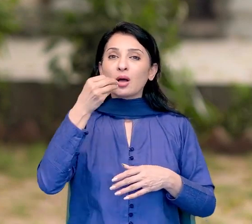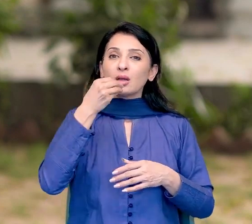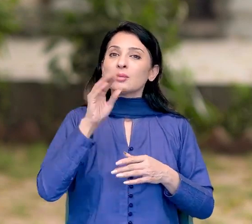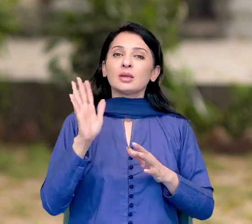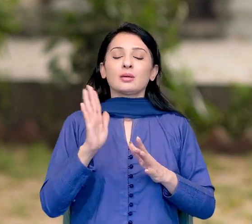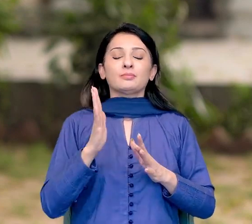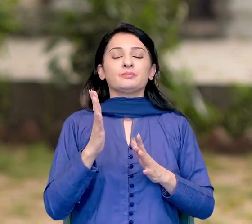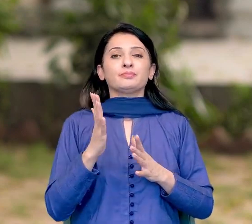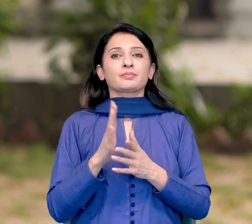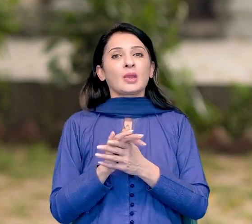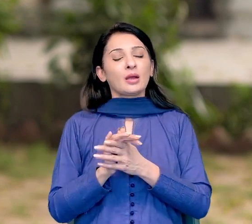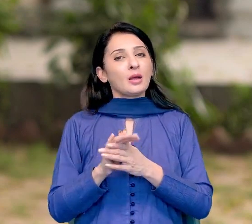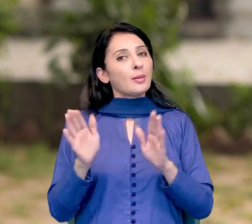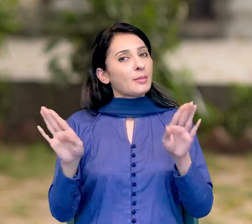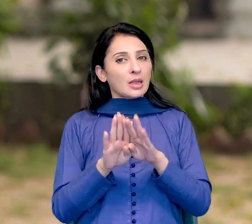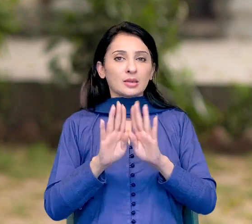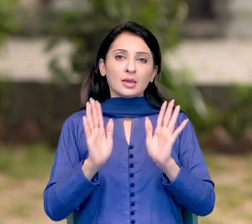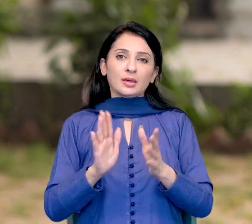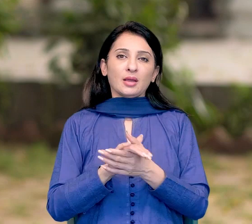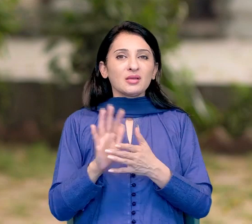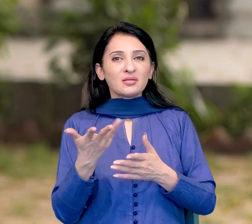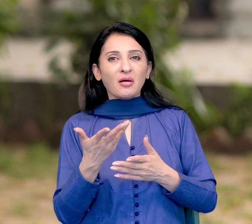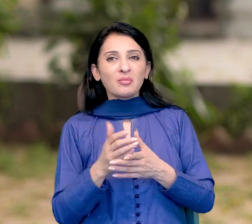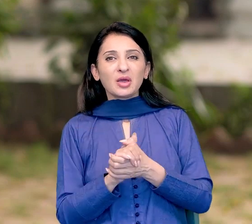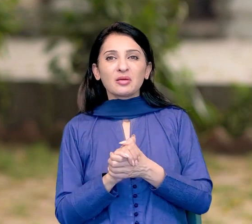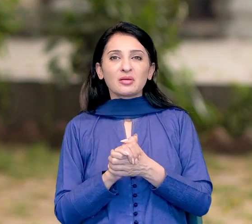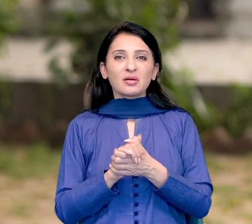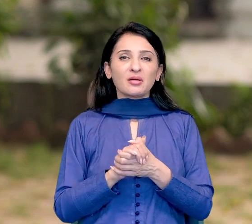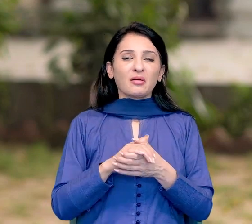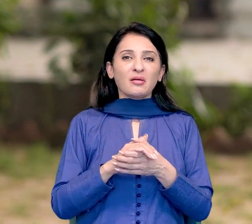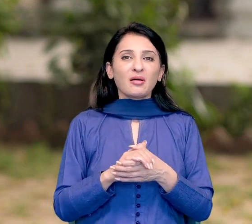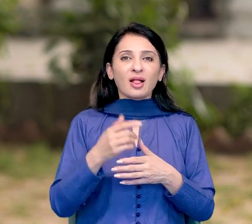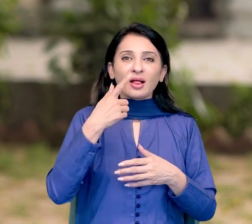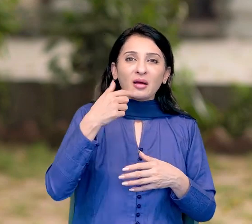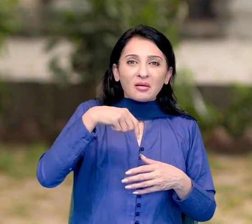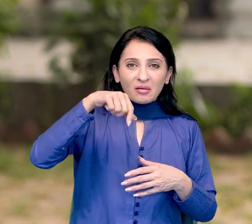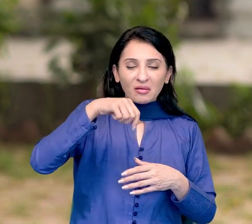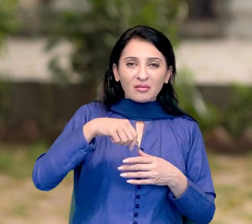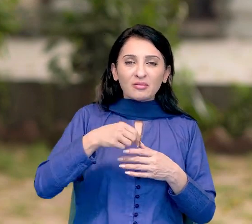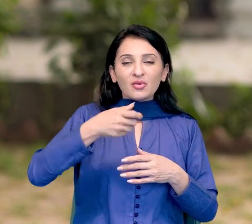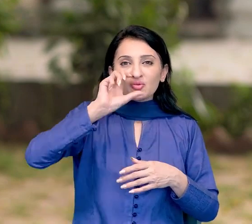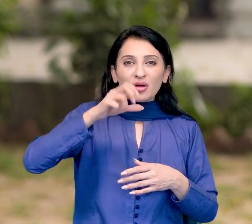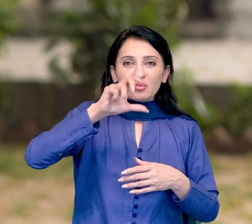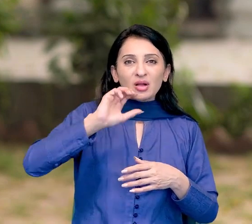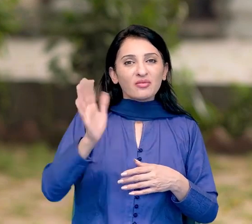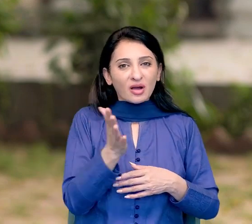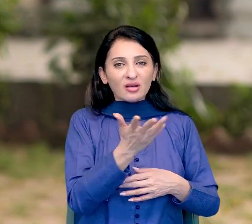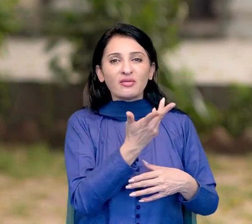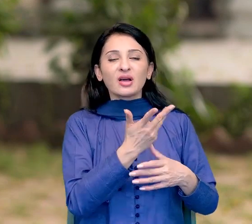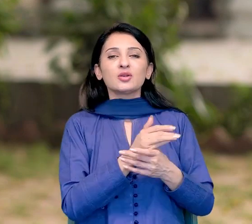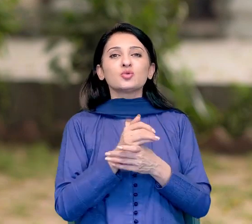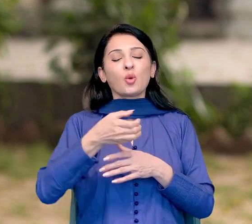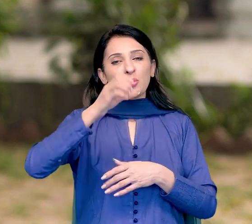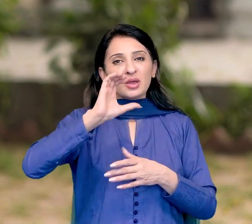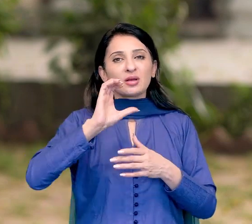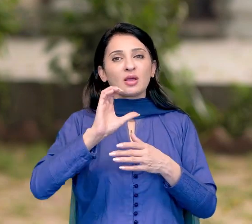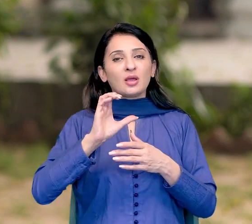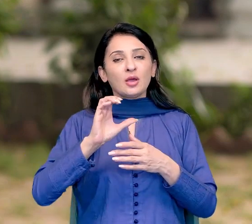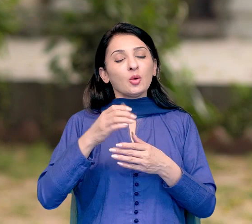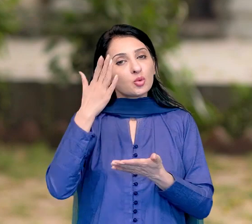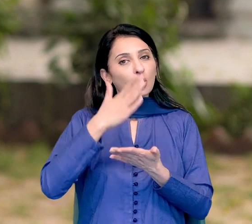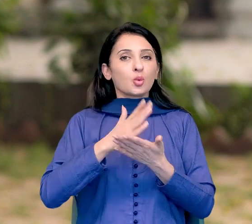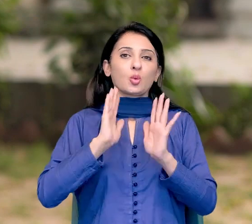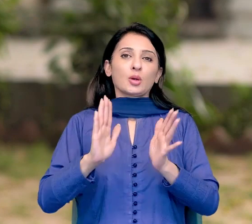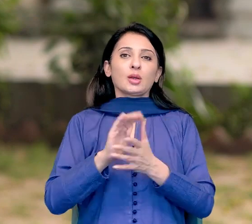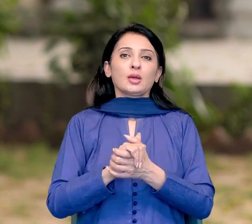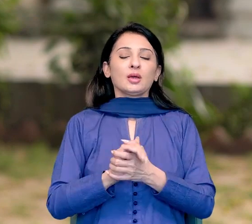ہیں, try to stay away from that. یا اسکاچز لے رہے ہیں یا شربت پی رہے ہیں. Maybe your next step could be